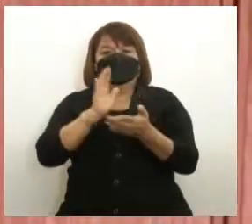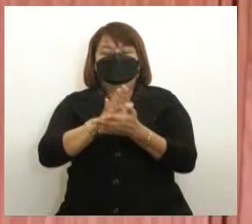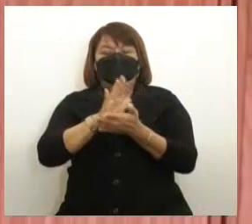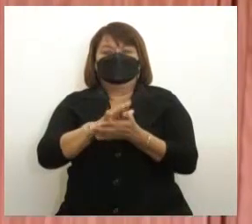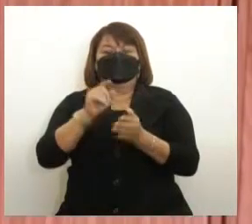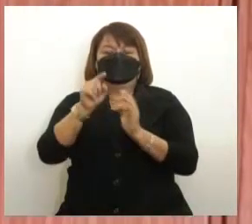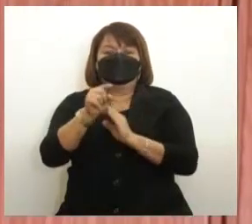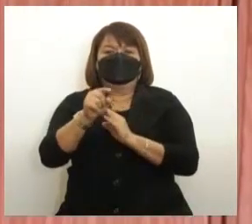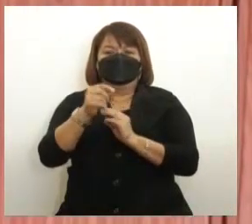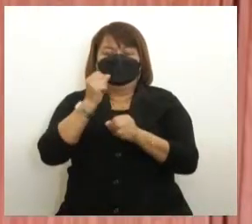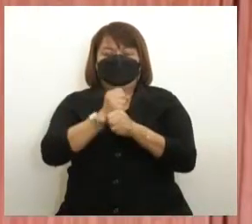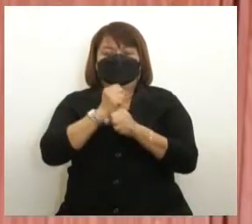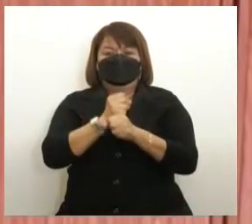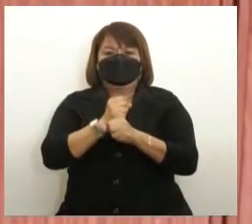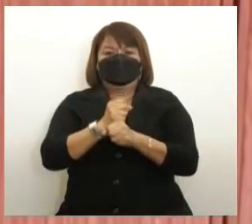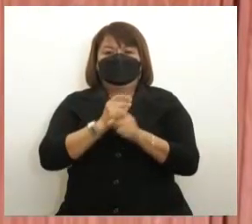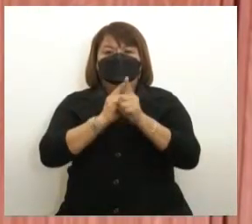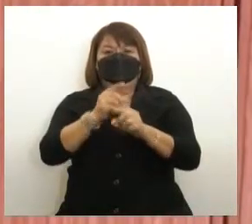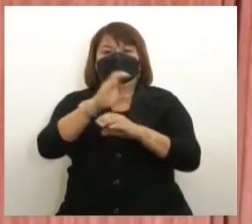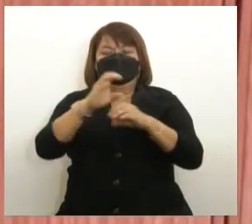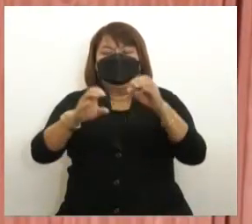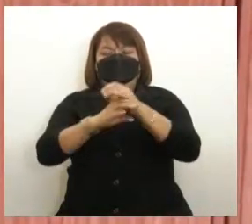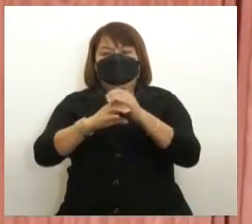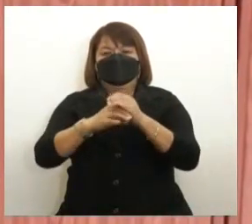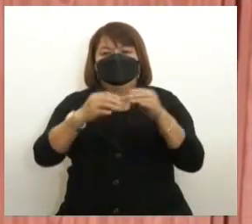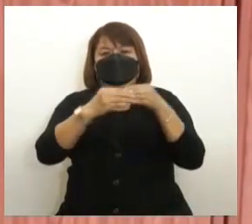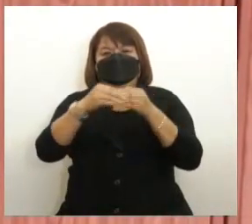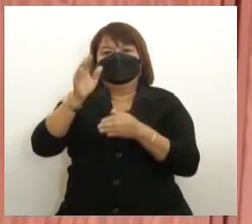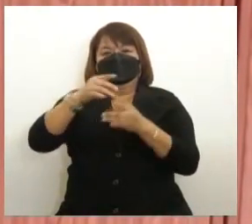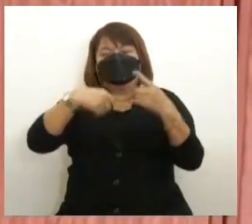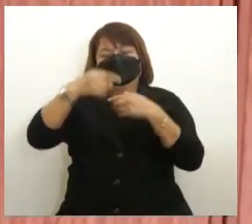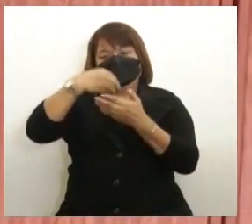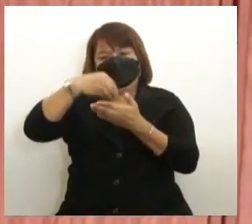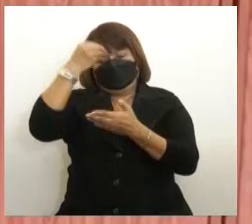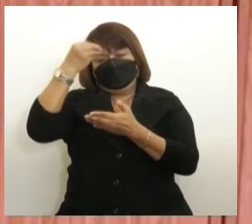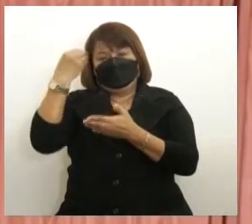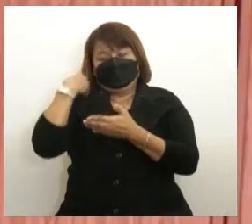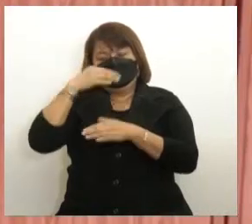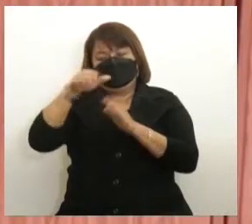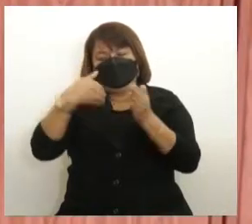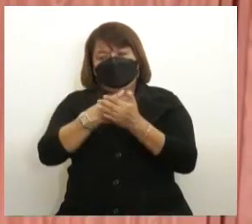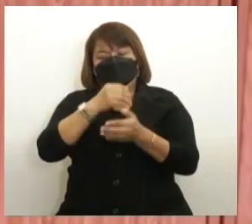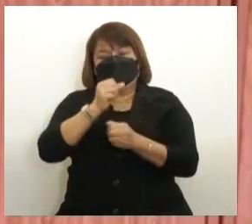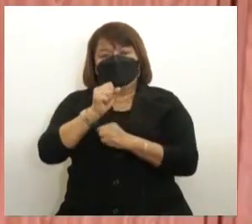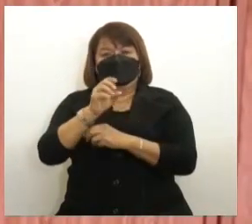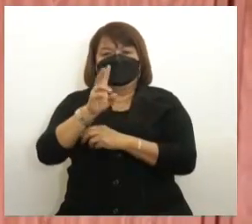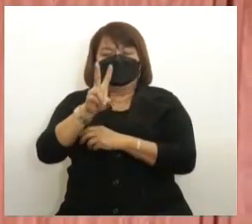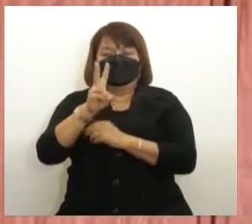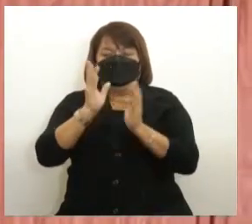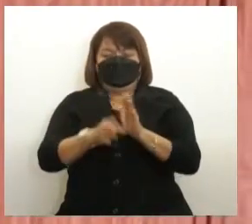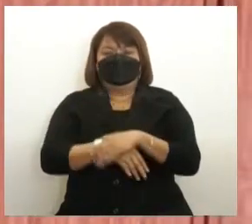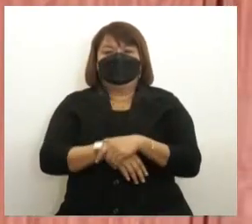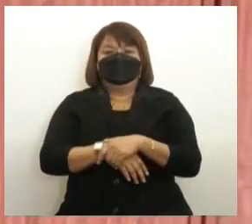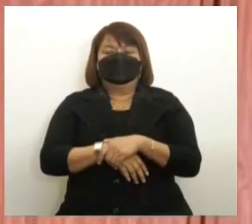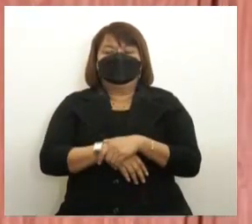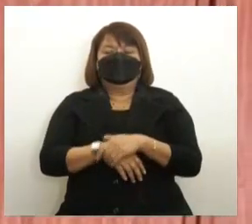วิทยาได้ดำเนินงานตามโครงการพาน้องกลับมาเรียนซึ่งมีนักเรียนอยู่ในโครงการจำนวน2คนค่ะส